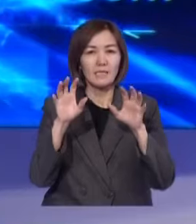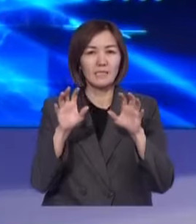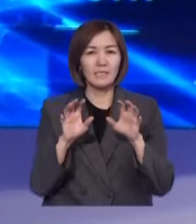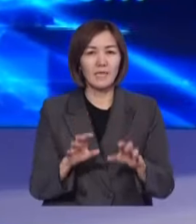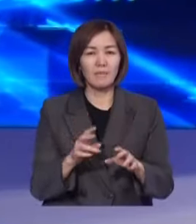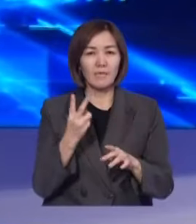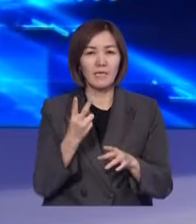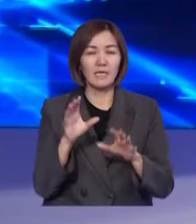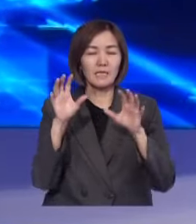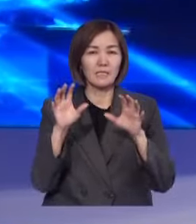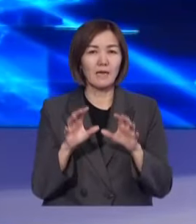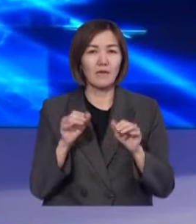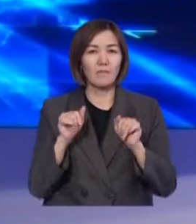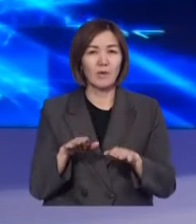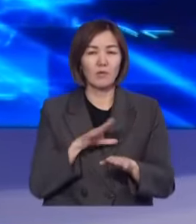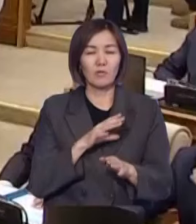ілеспе екі заңды мақұлдады.